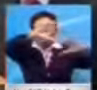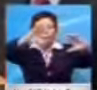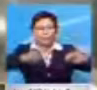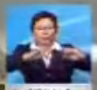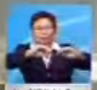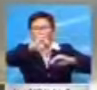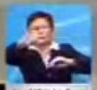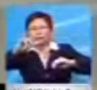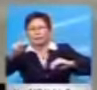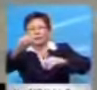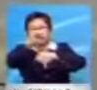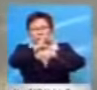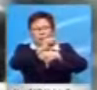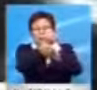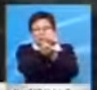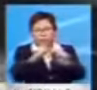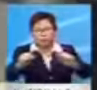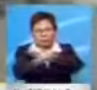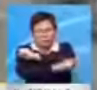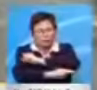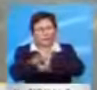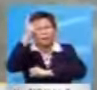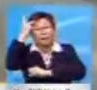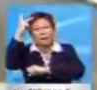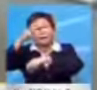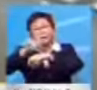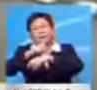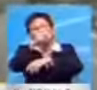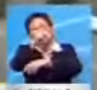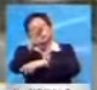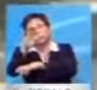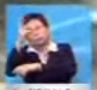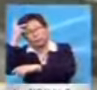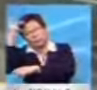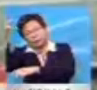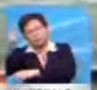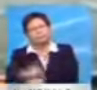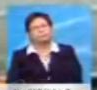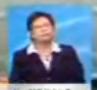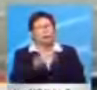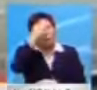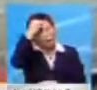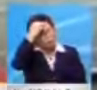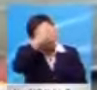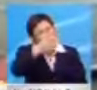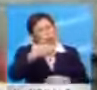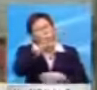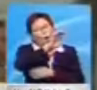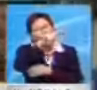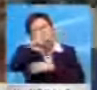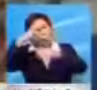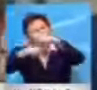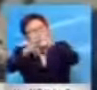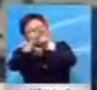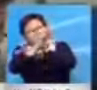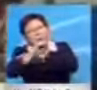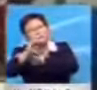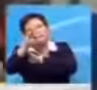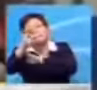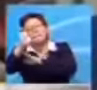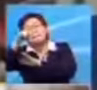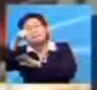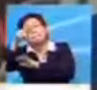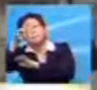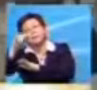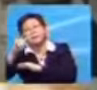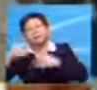mesyuarat jawatankuasa kerja keselamatan Negeri Kelantan di kota Bu beliau memaklumkans wawasan dan merpati